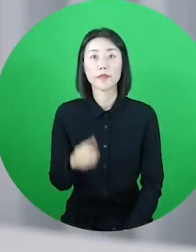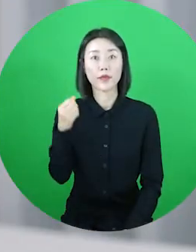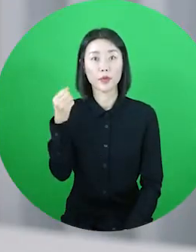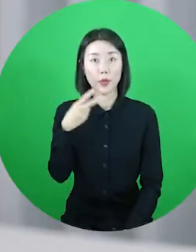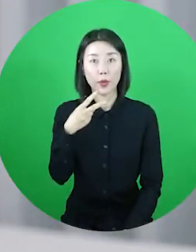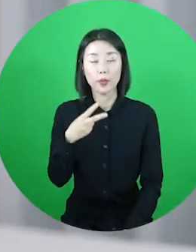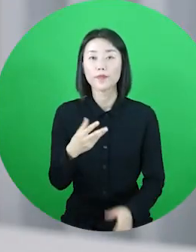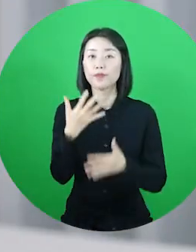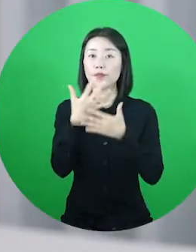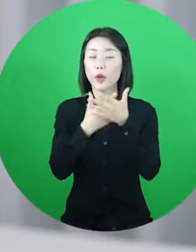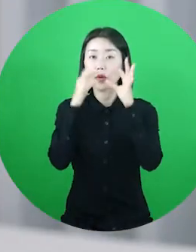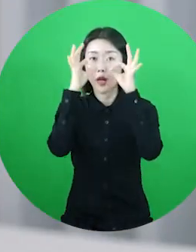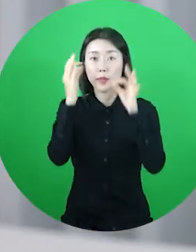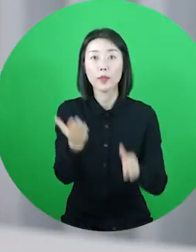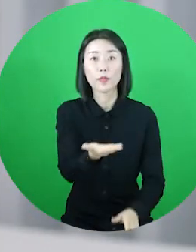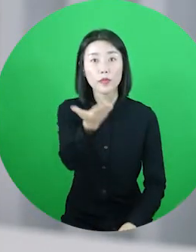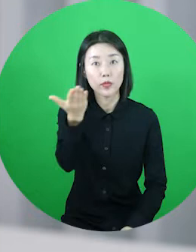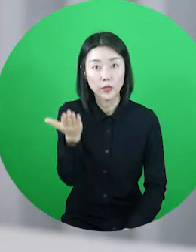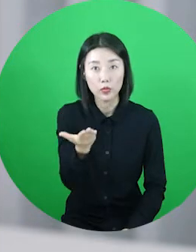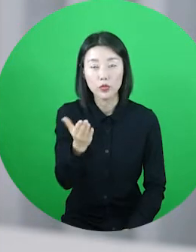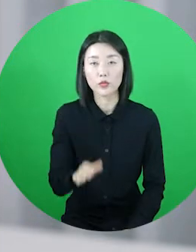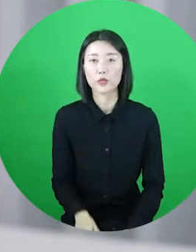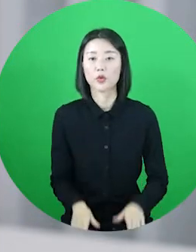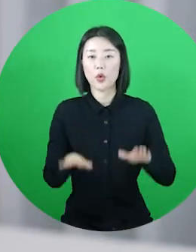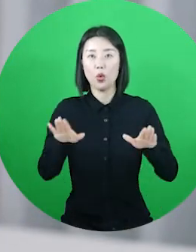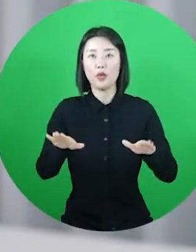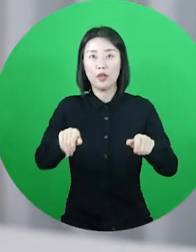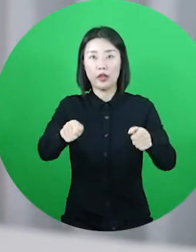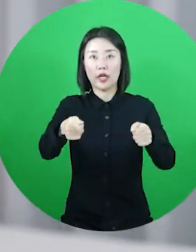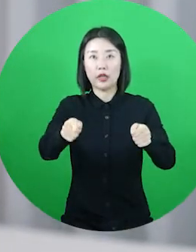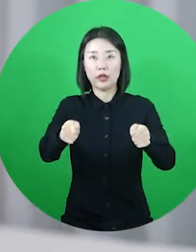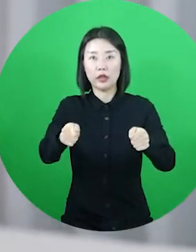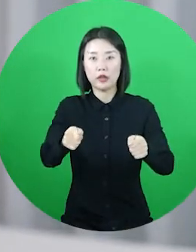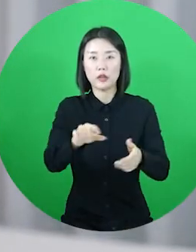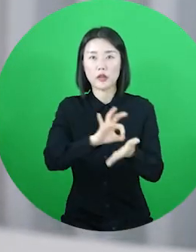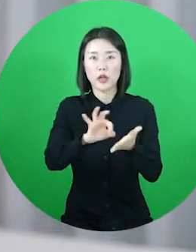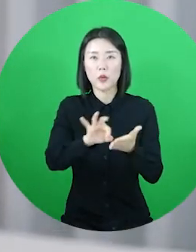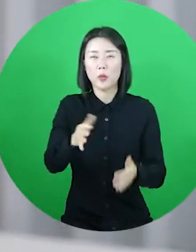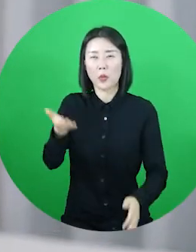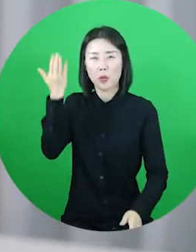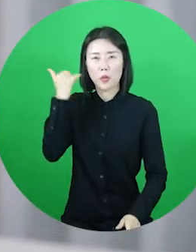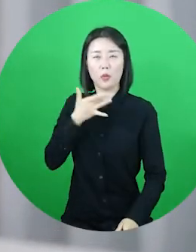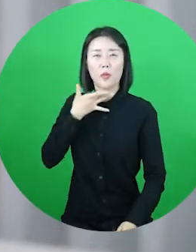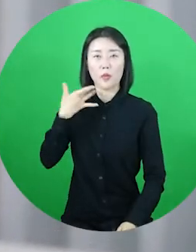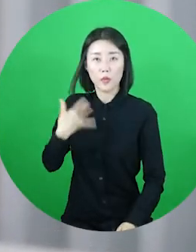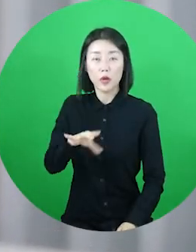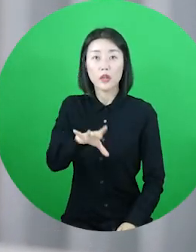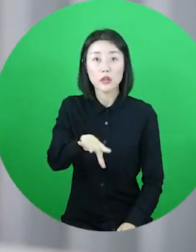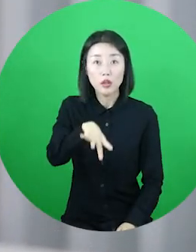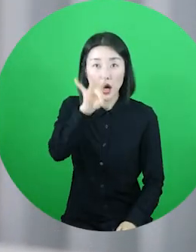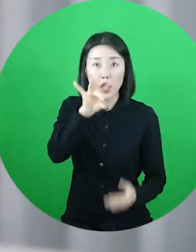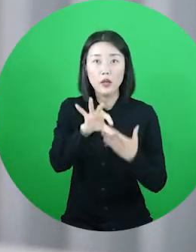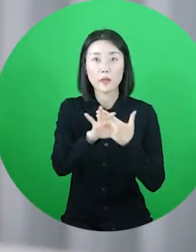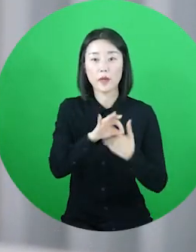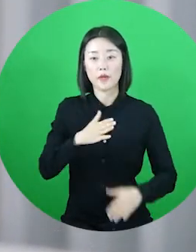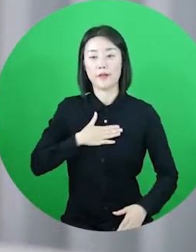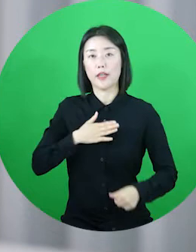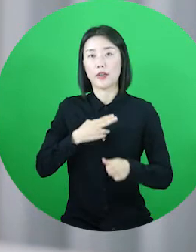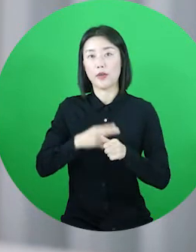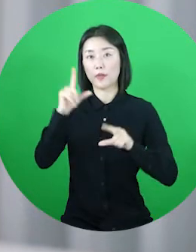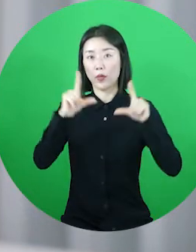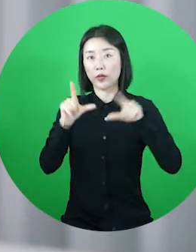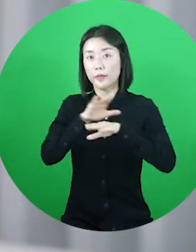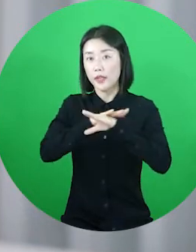그리고 영상을 보고 있는 친구들 중 오늘 가스레인지를 처음 사용하는 친구들은 선생님이 하는 것을 잘